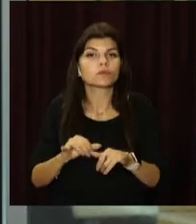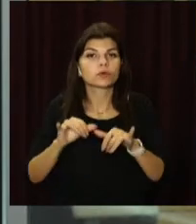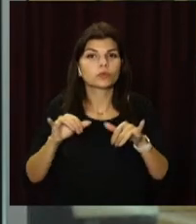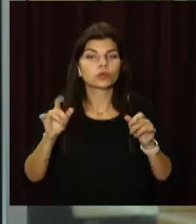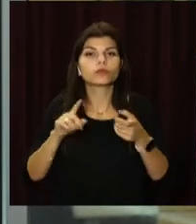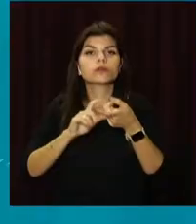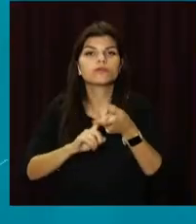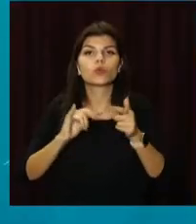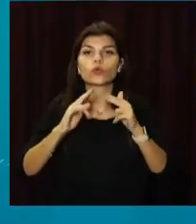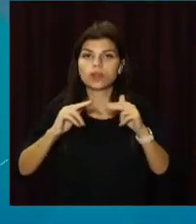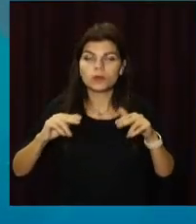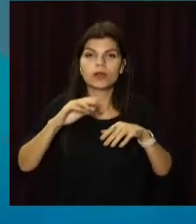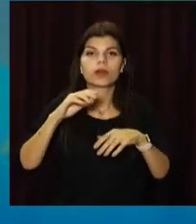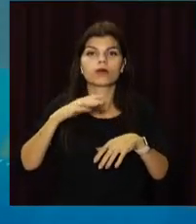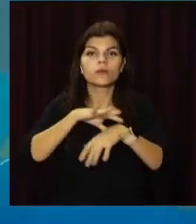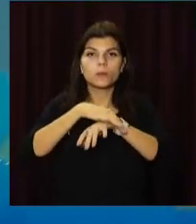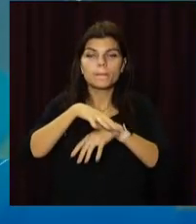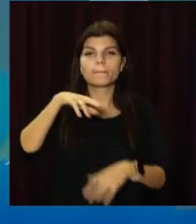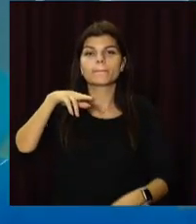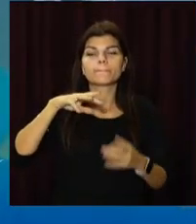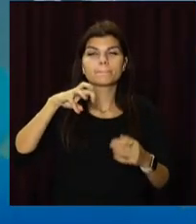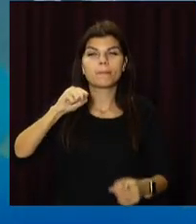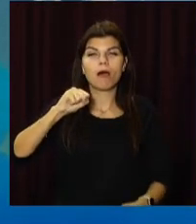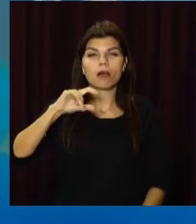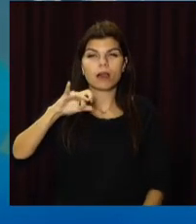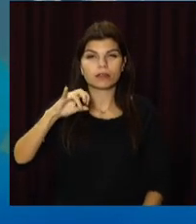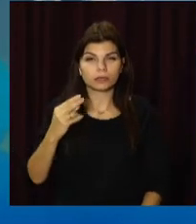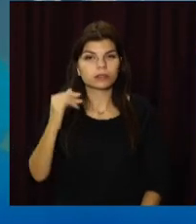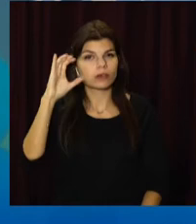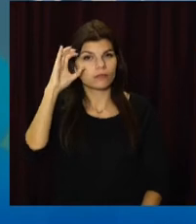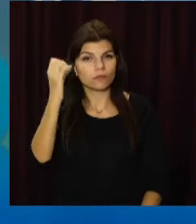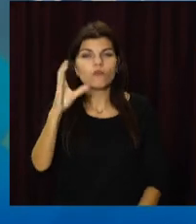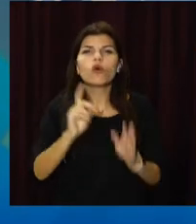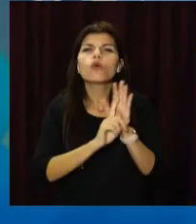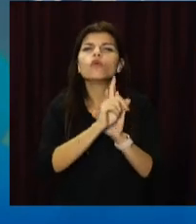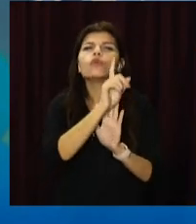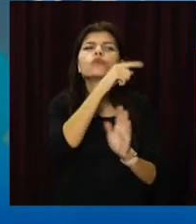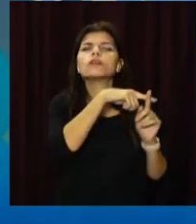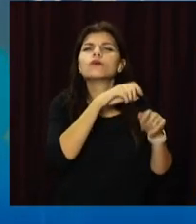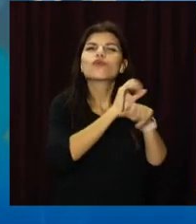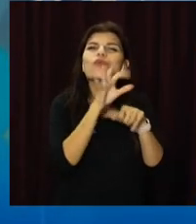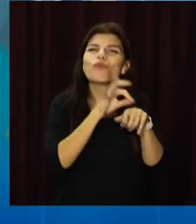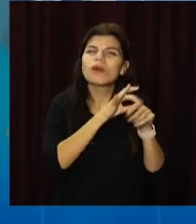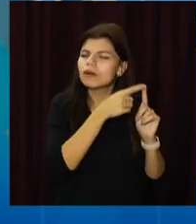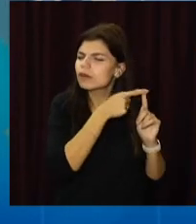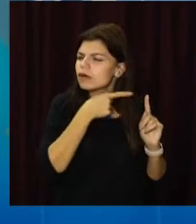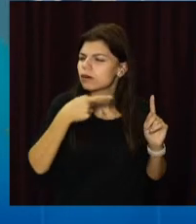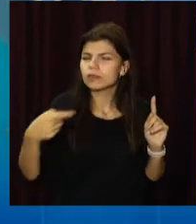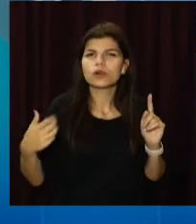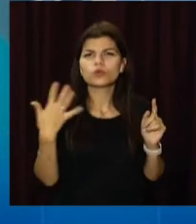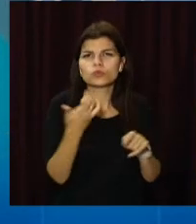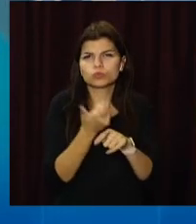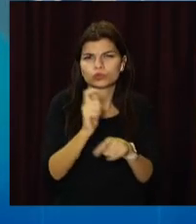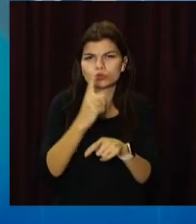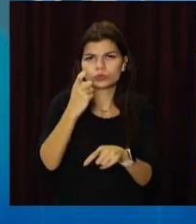кількість інфікованих у Дніпрі, Павлограді, Марганці та Кривому Розі. Загалом з початку пандемії в нашій області діагностували корону в більш